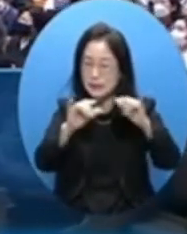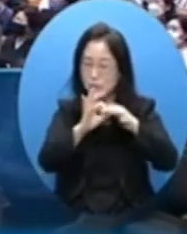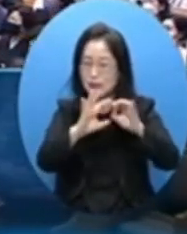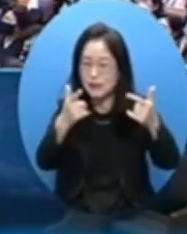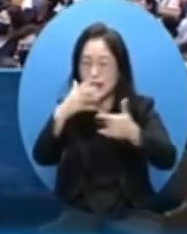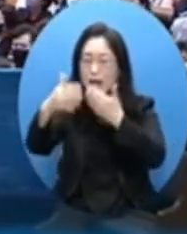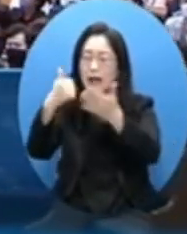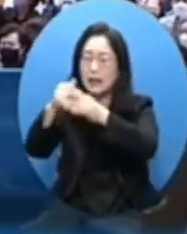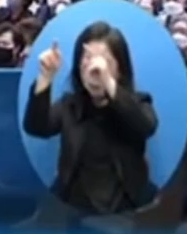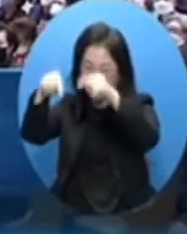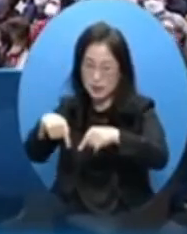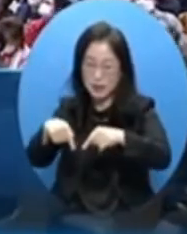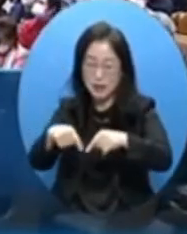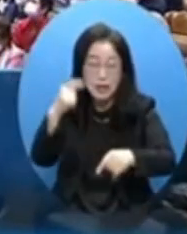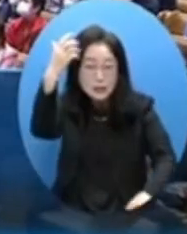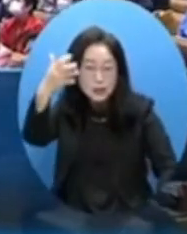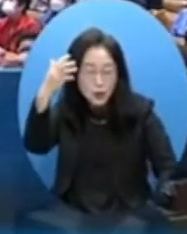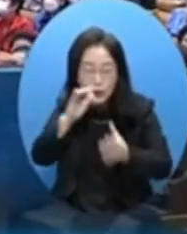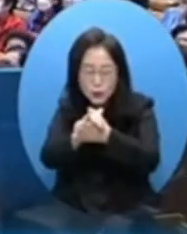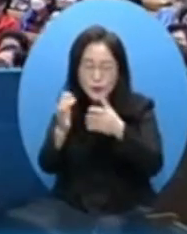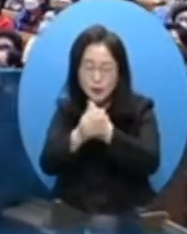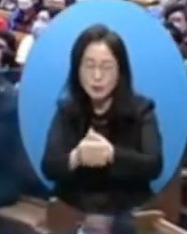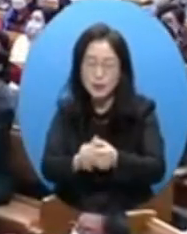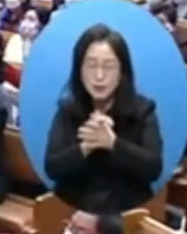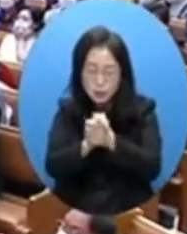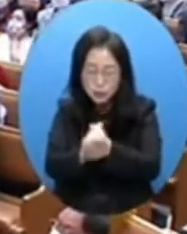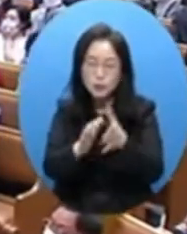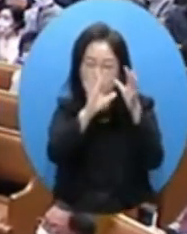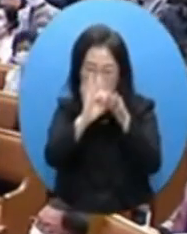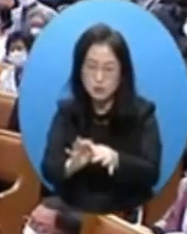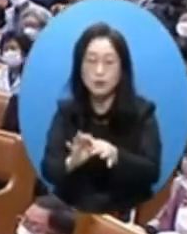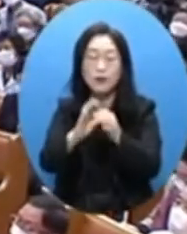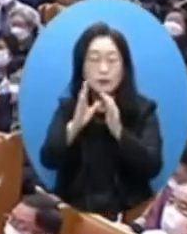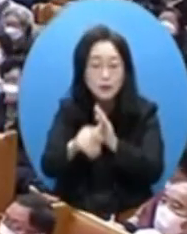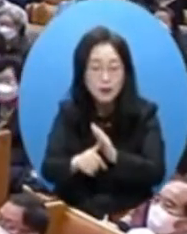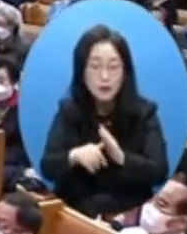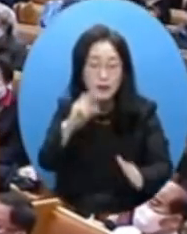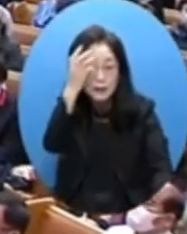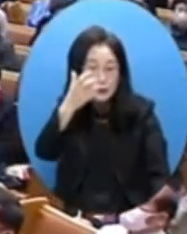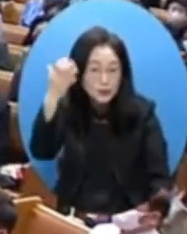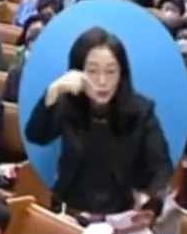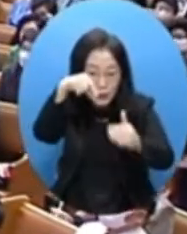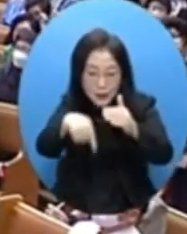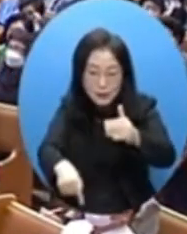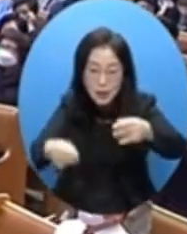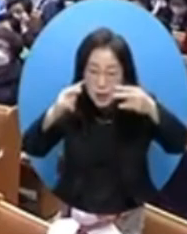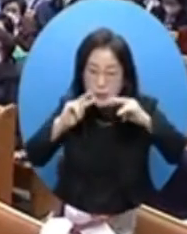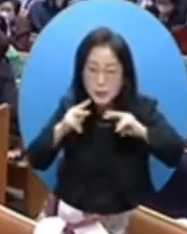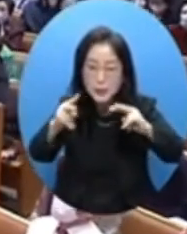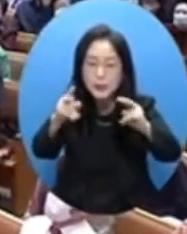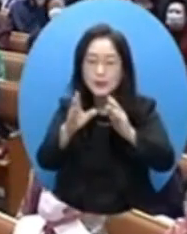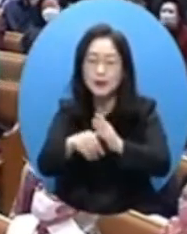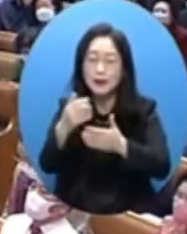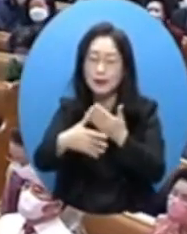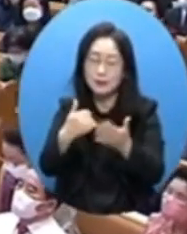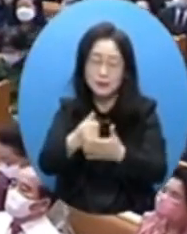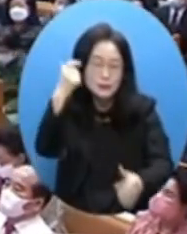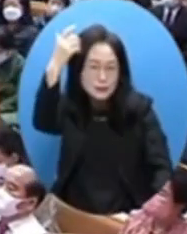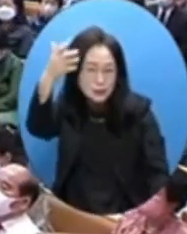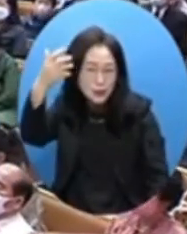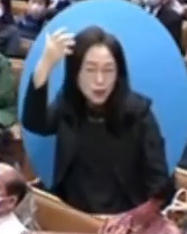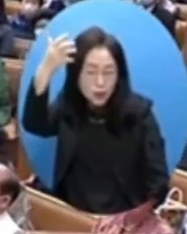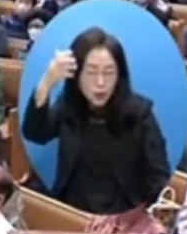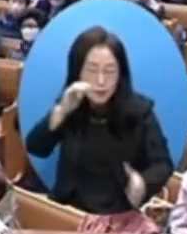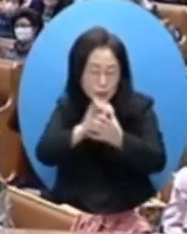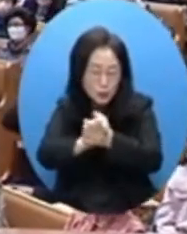영으로 비밀을 말합니다 우리가 기도하고 또 기도하고 또 기도할 때 수의 성령으로 안에서 반으로 기도할 때 하나님께서 그 영으로 기도하는